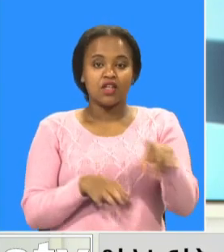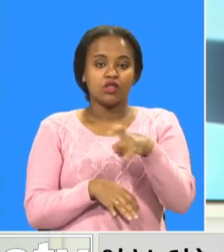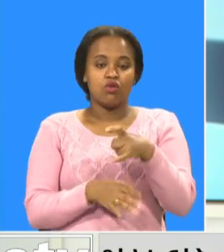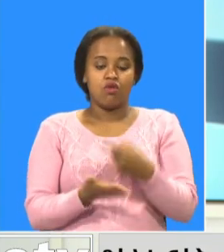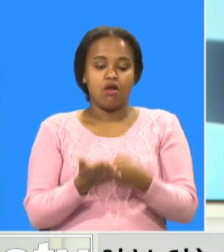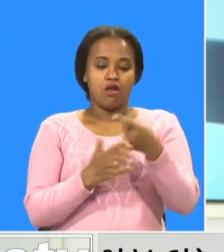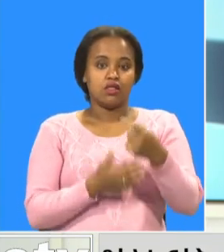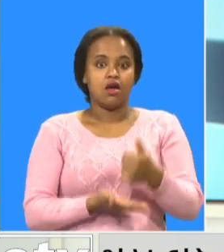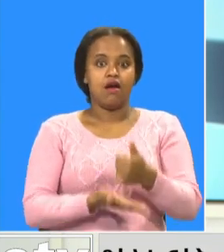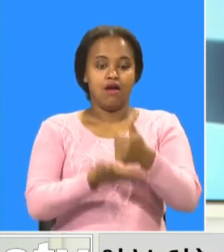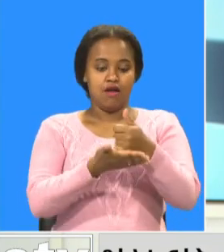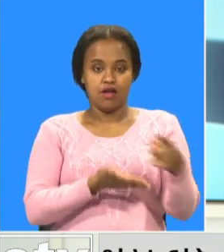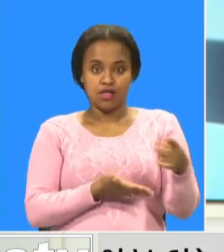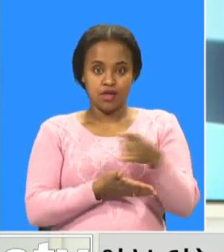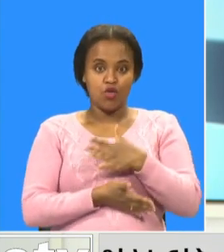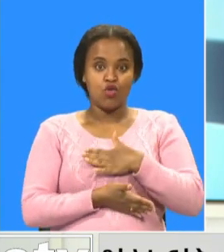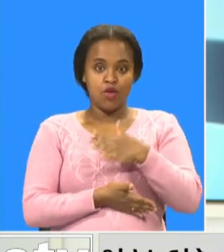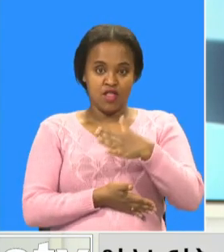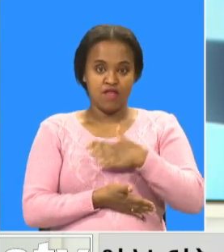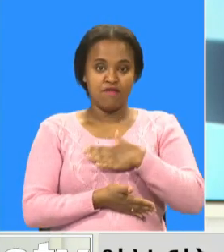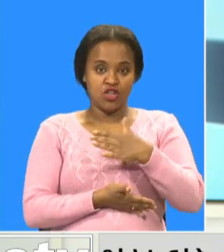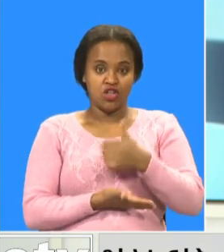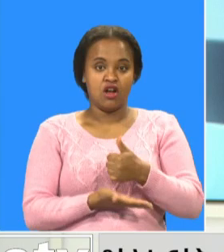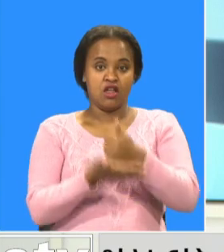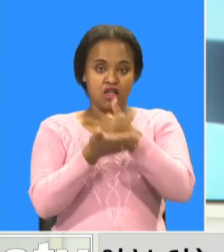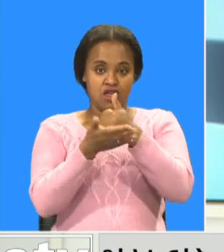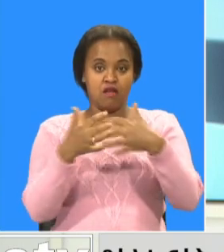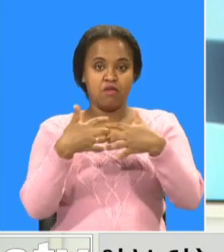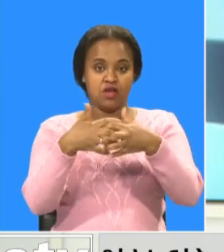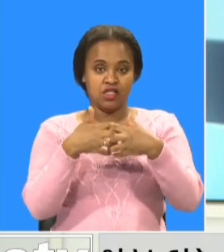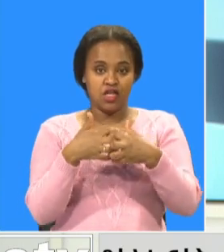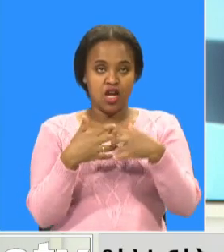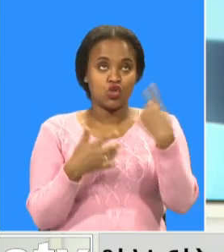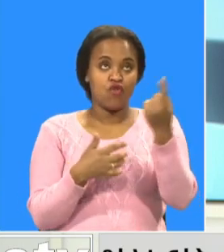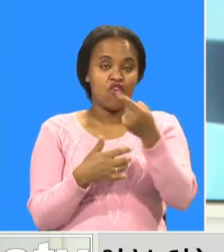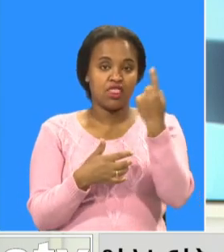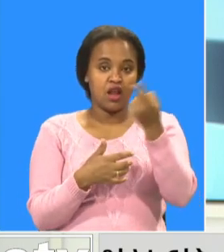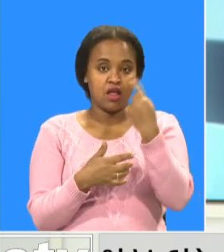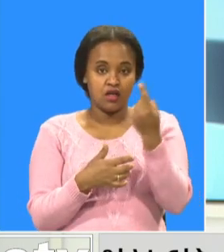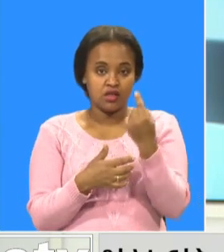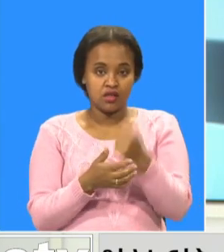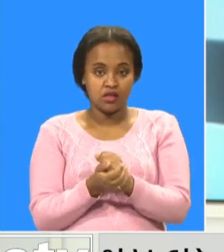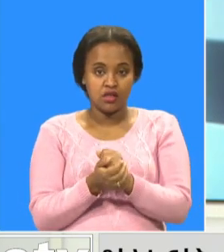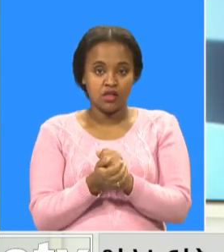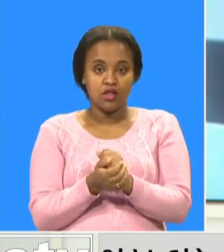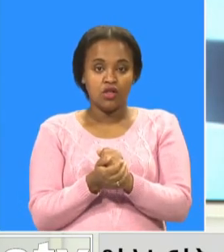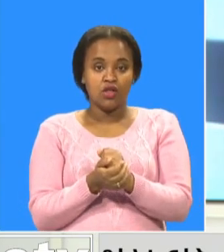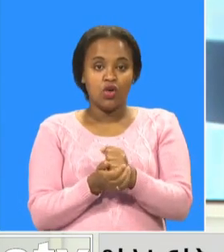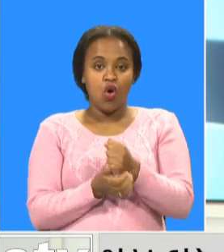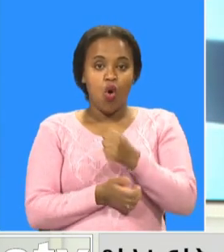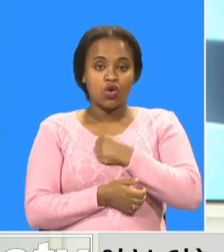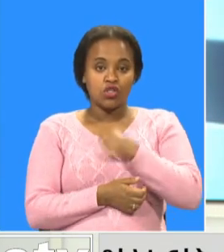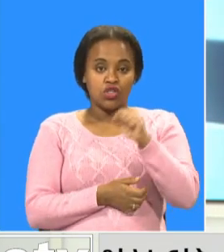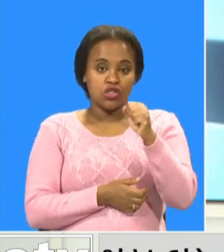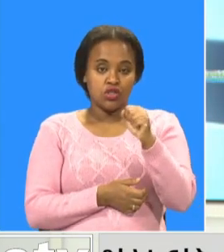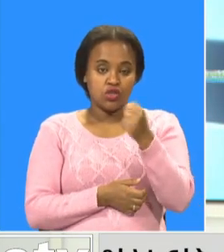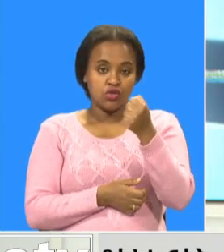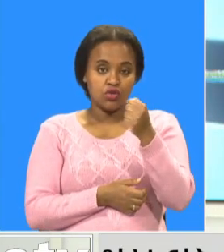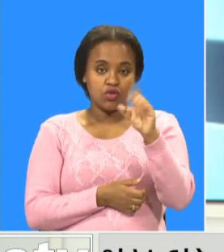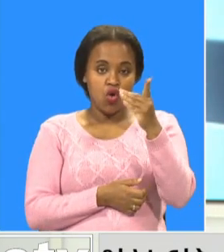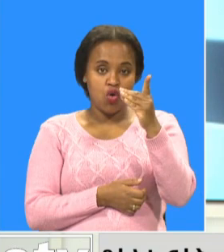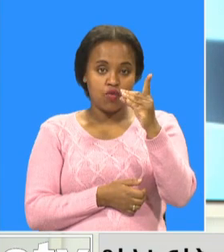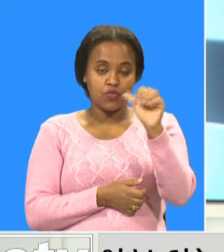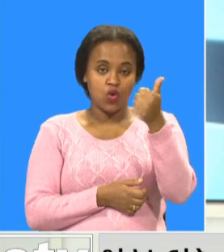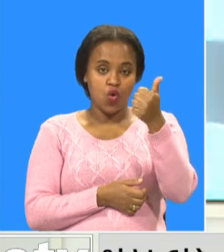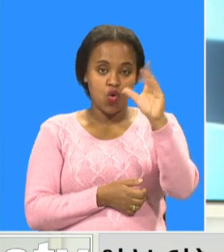የሚሆኑ የመተንፈሻ መሳሪያዎች እንደ ቬንትሌተርስ እንደ ኦክሲጅን